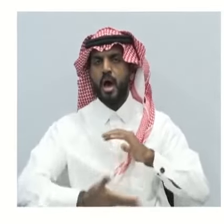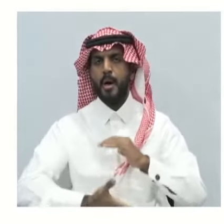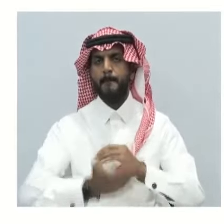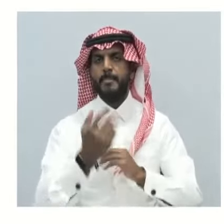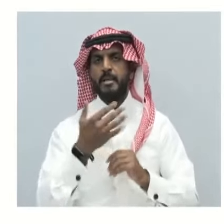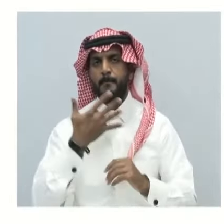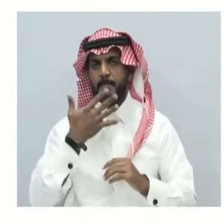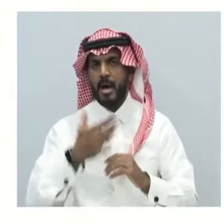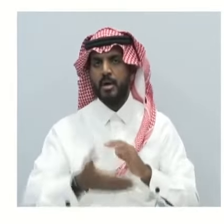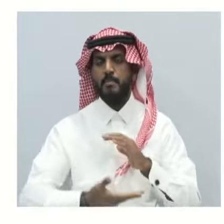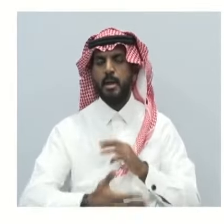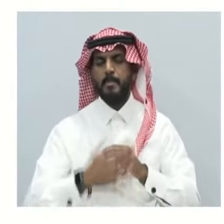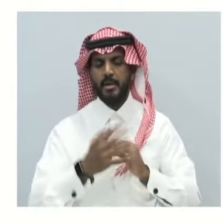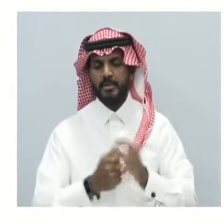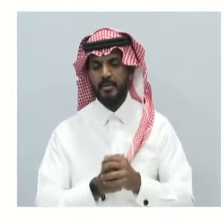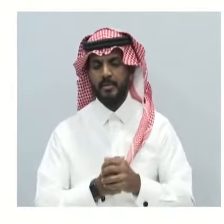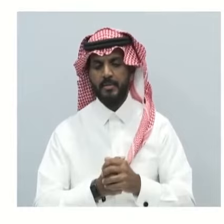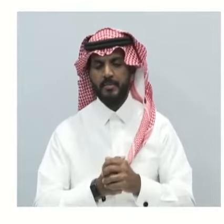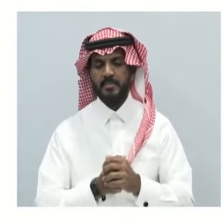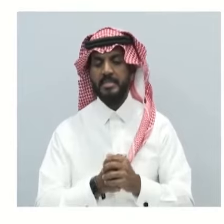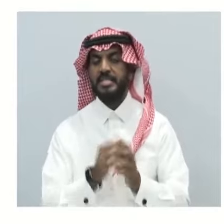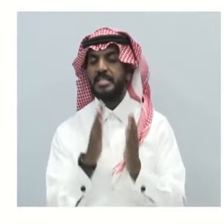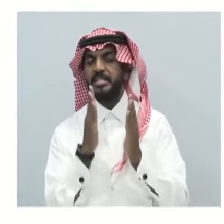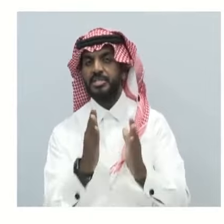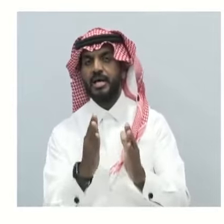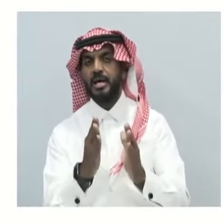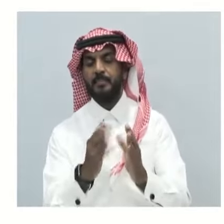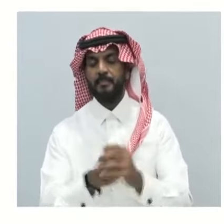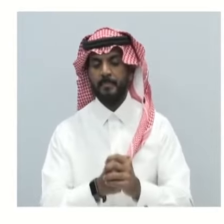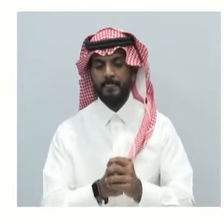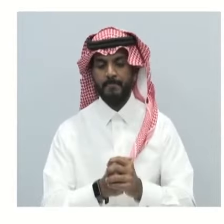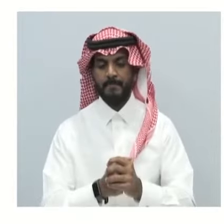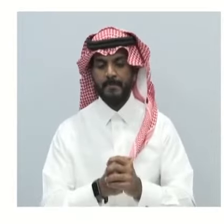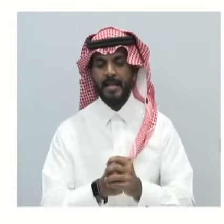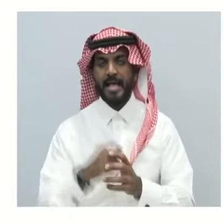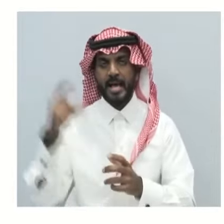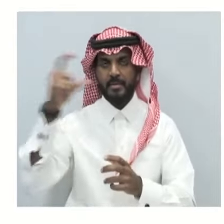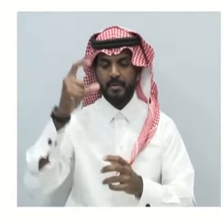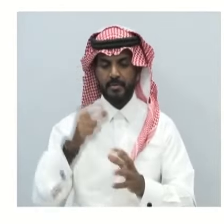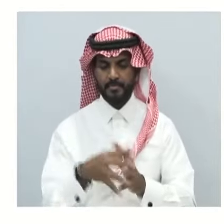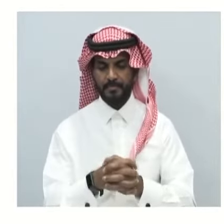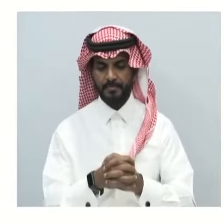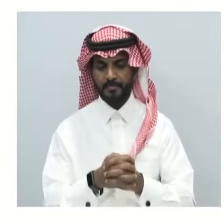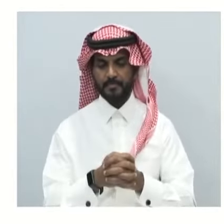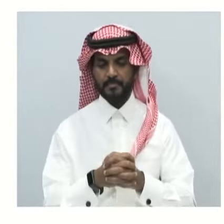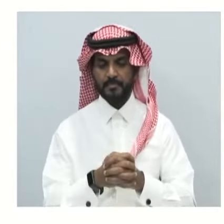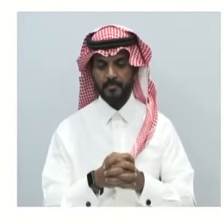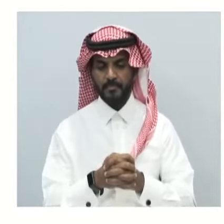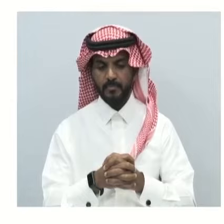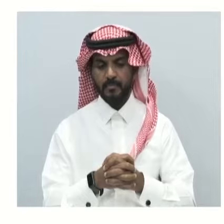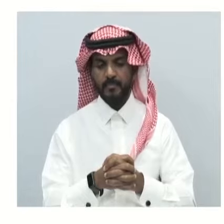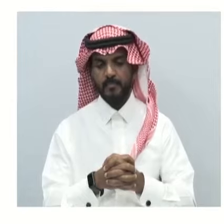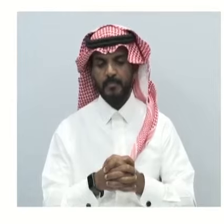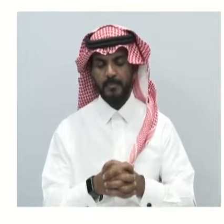انجذاب الماء على اتجاه او في اتجاه القمر اذا سوف